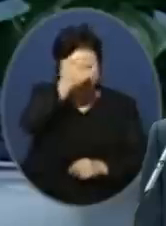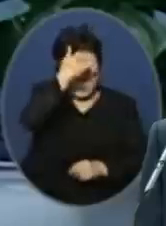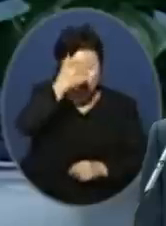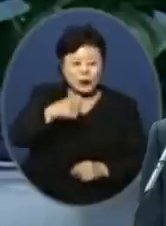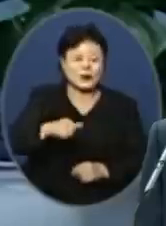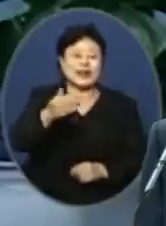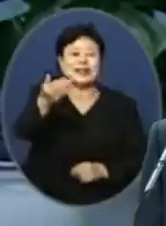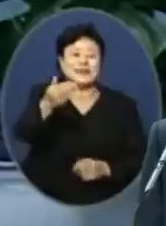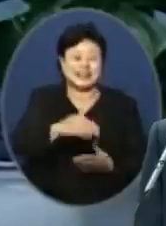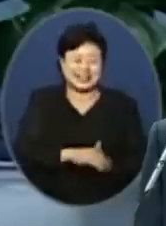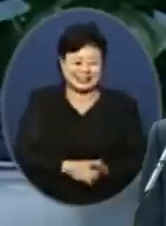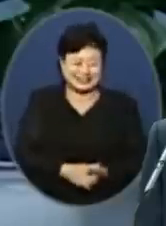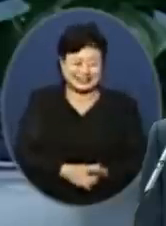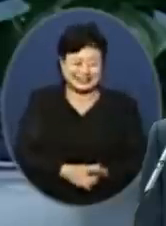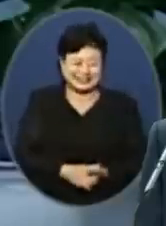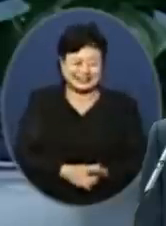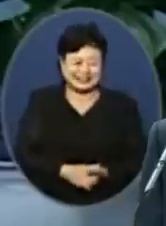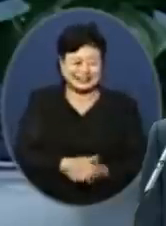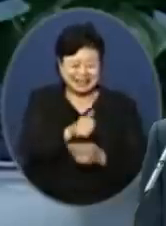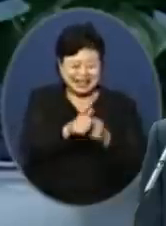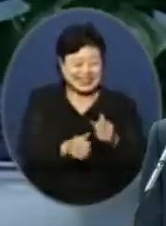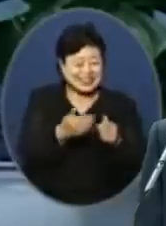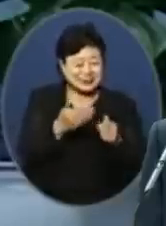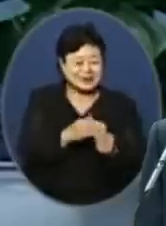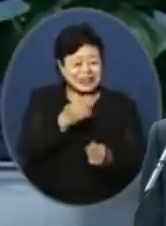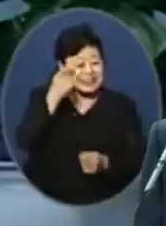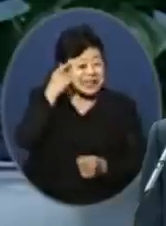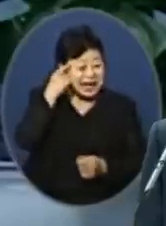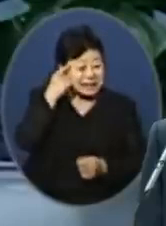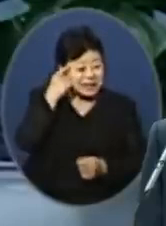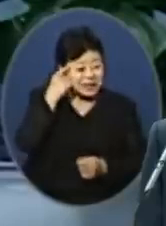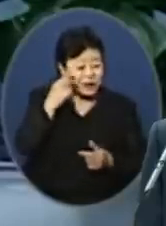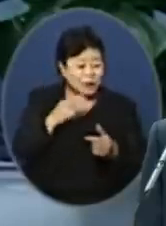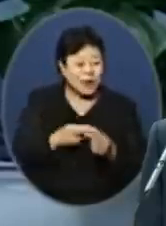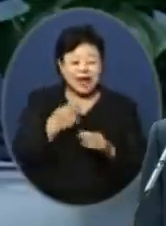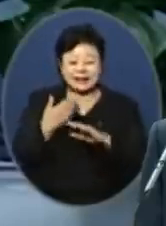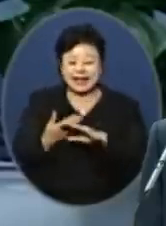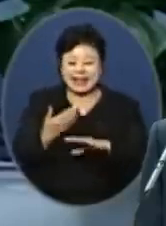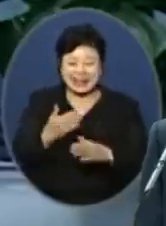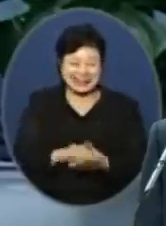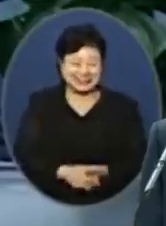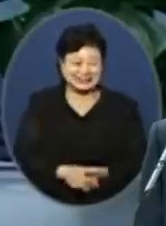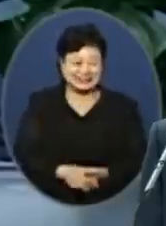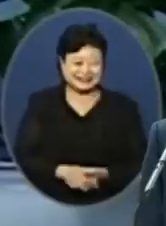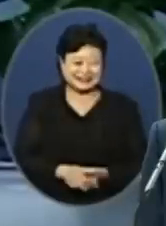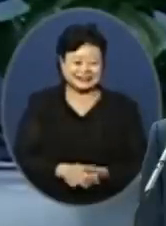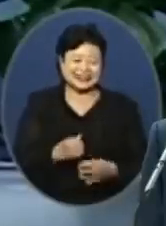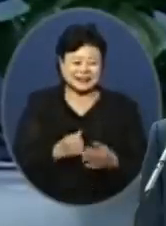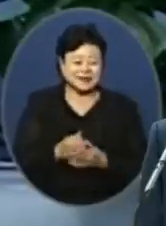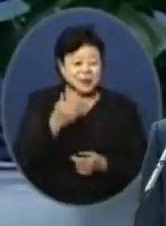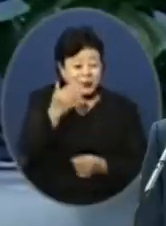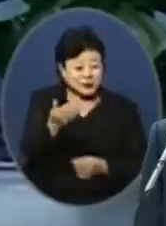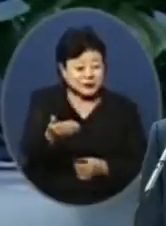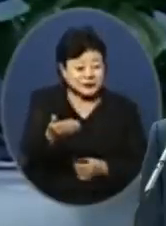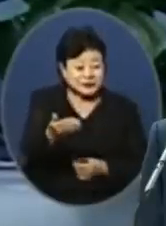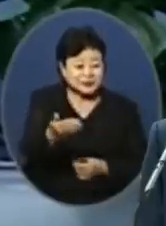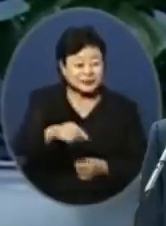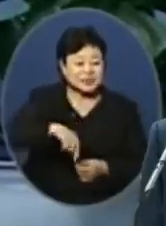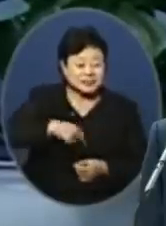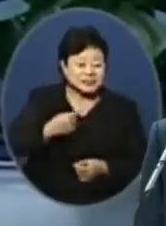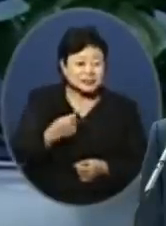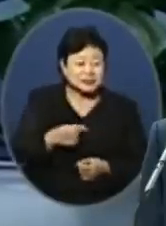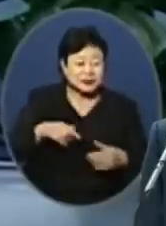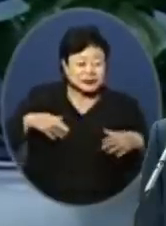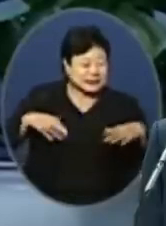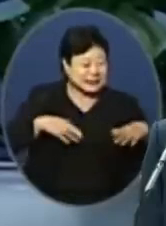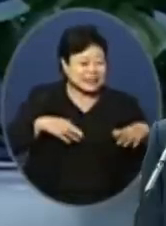것입니다. 우리 하나님은 우리가 생각하는 것과 틀립니다. 그러므로 여러분 스스로